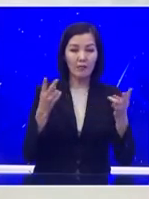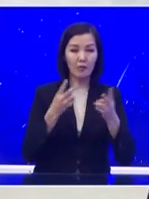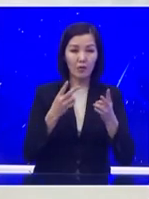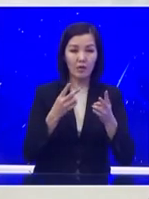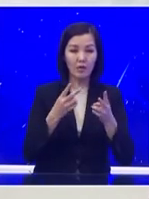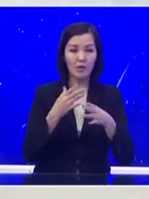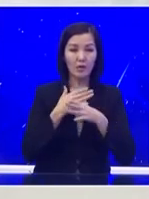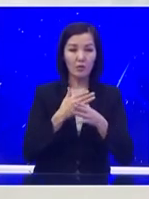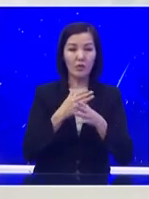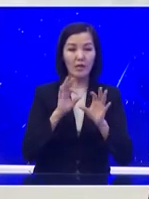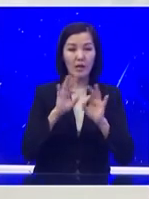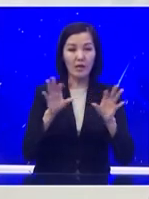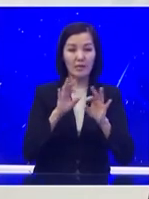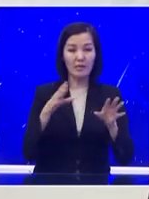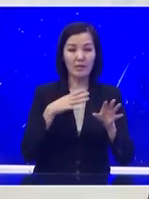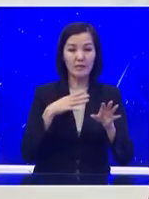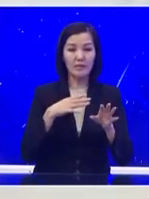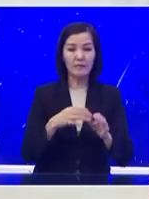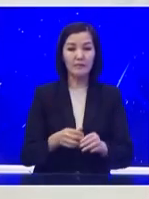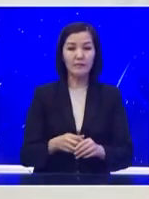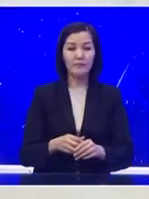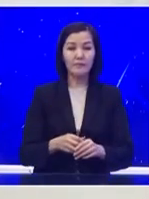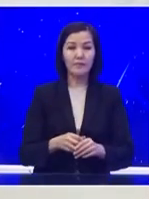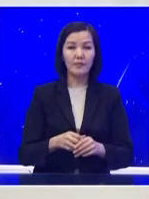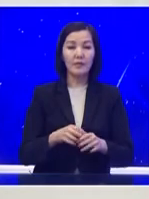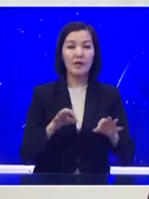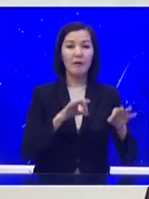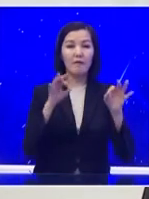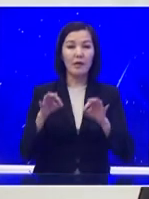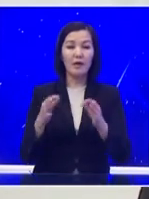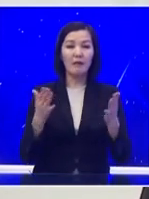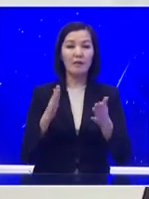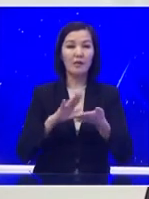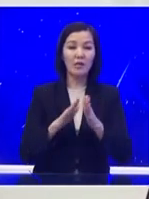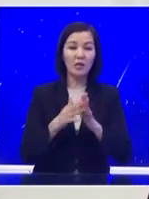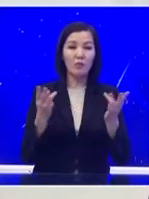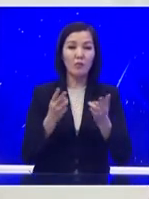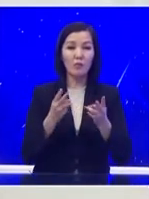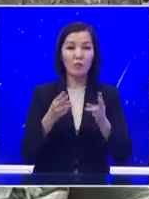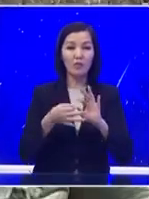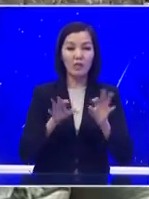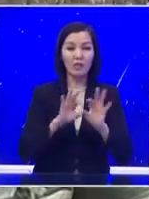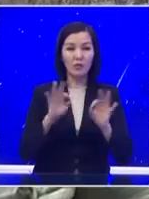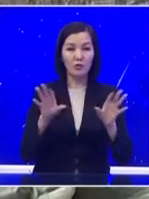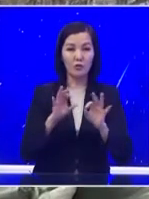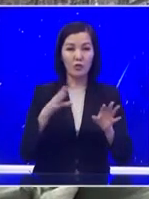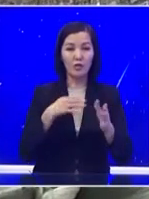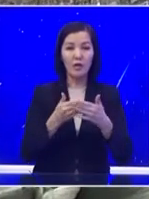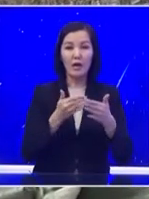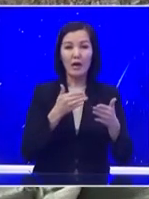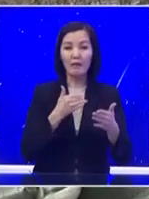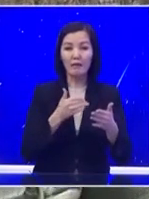көмек көрсету, сонымен қатар эвакупунктті қандай жағдай жасалу керек екенін түгелі түсіндірілді. Алдын алу